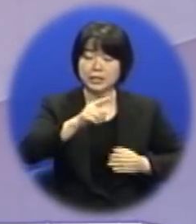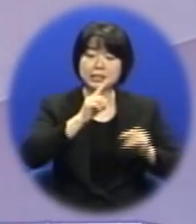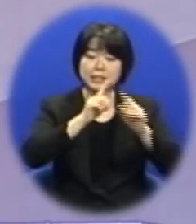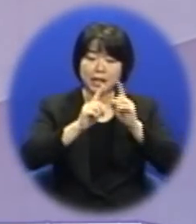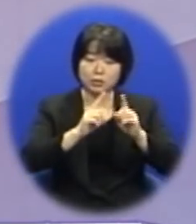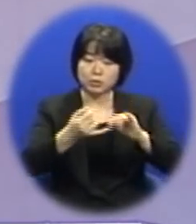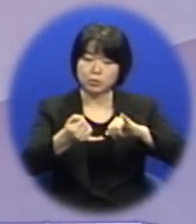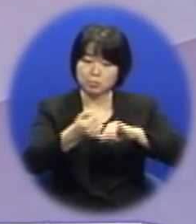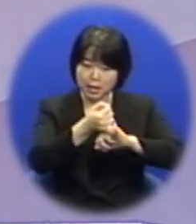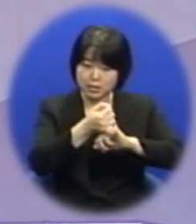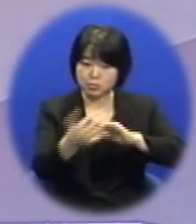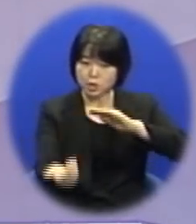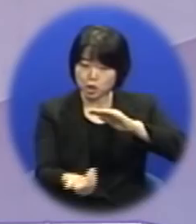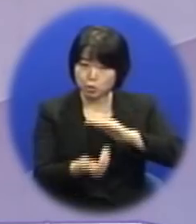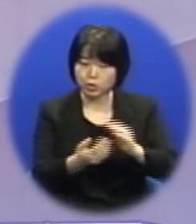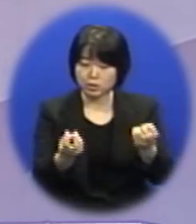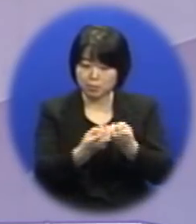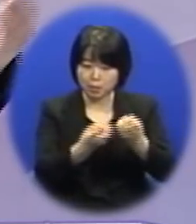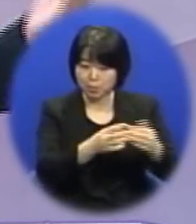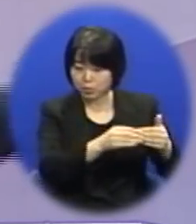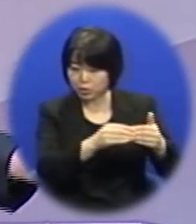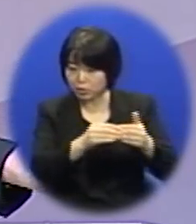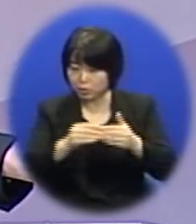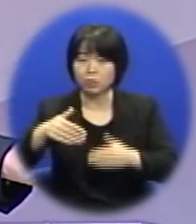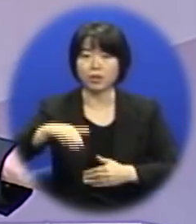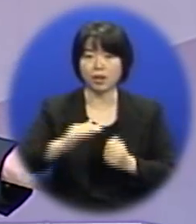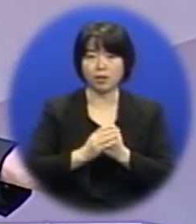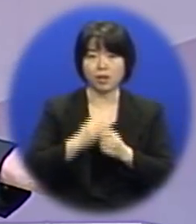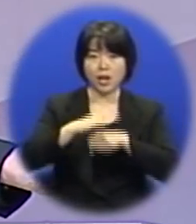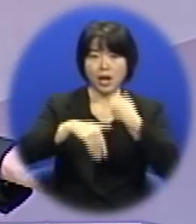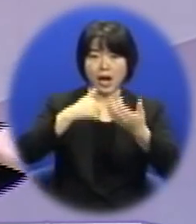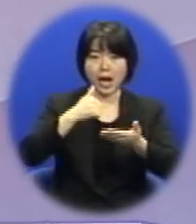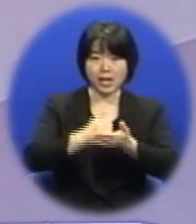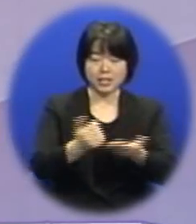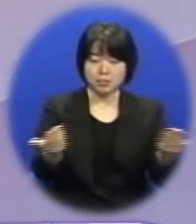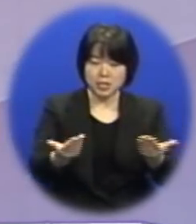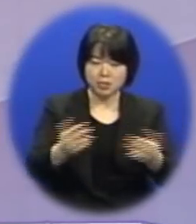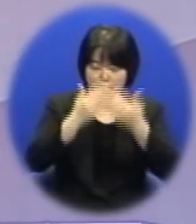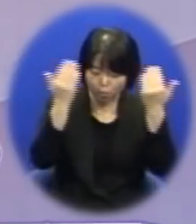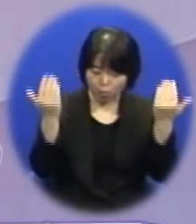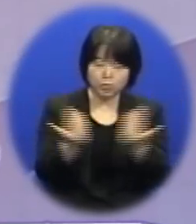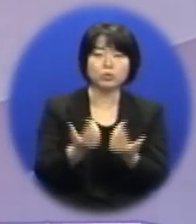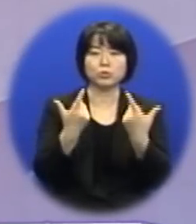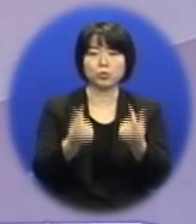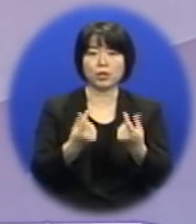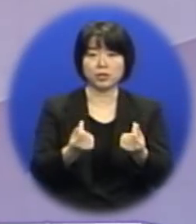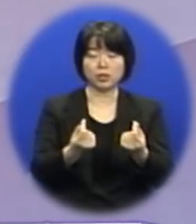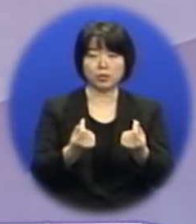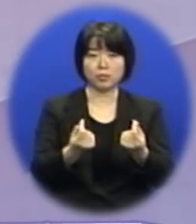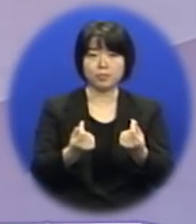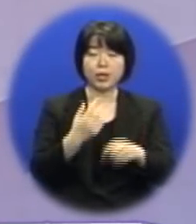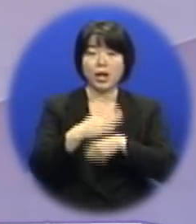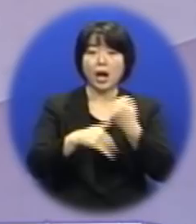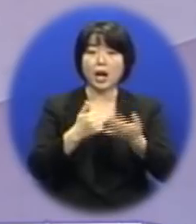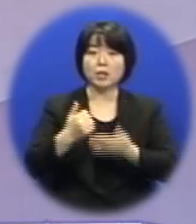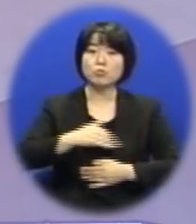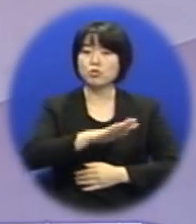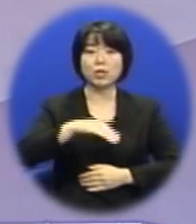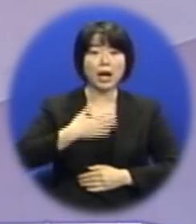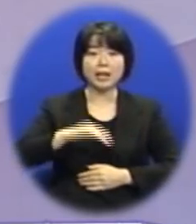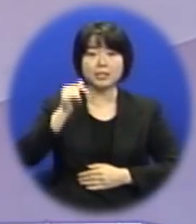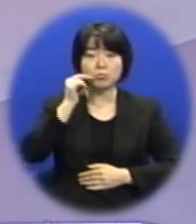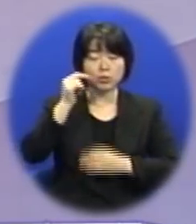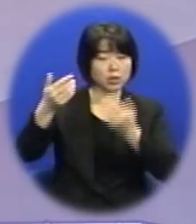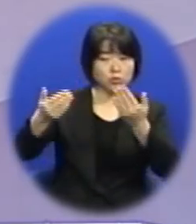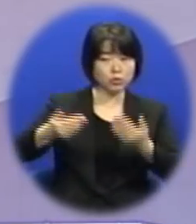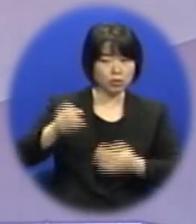일입니다. 하나님의 하시는 모든 일이 그렇습니다. 하나님은 우리가 알지 못하게 두셨다가 갑자기 어떤